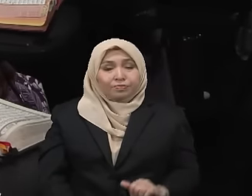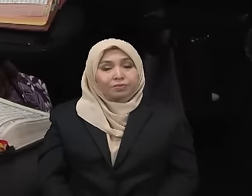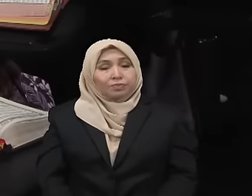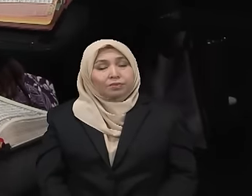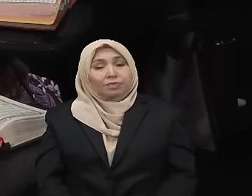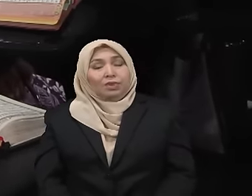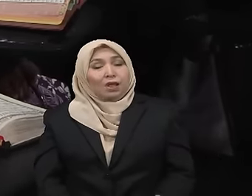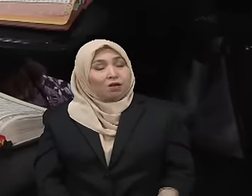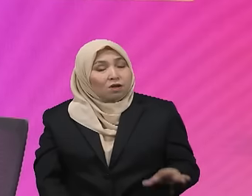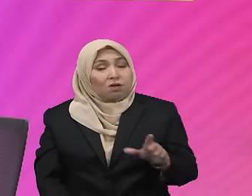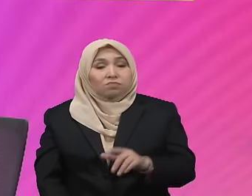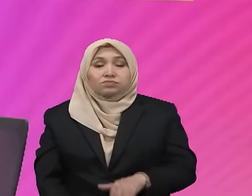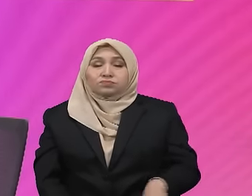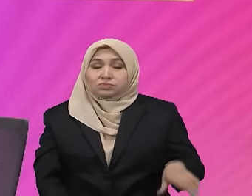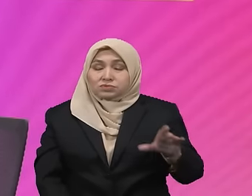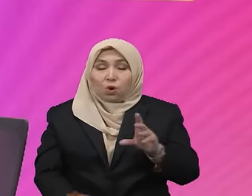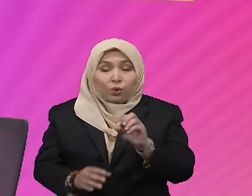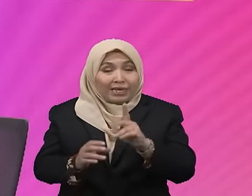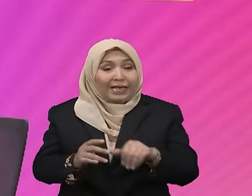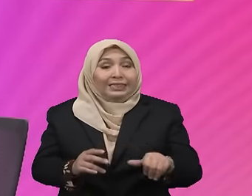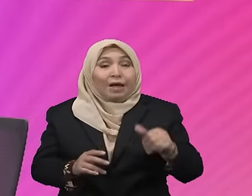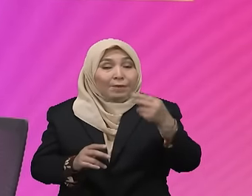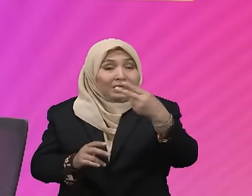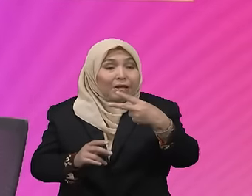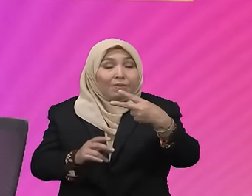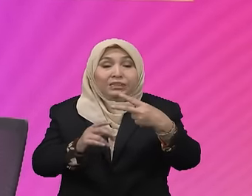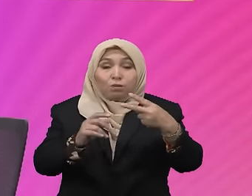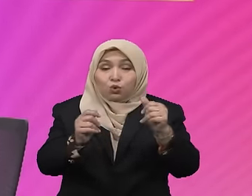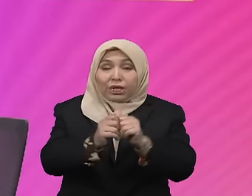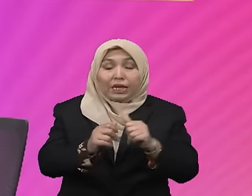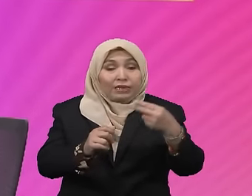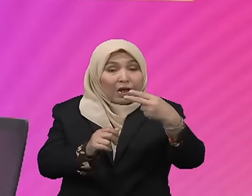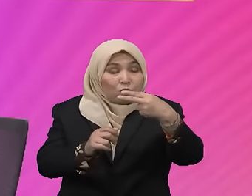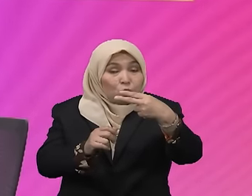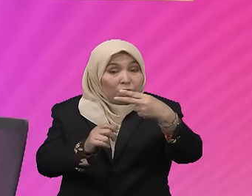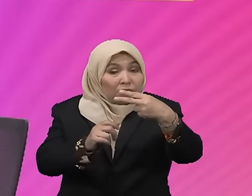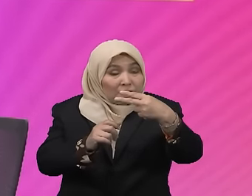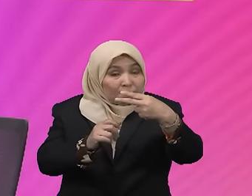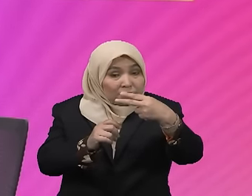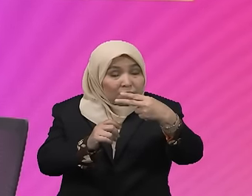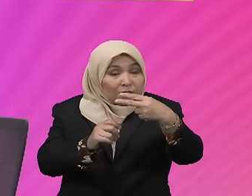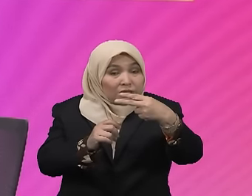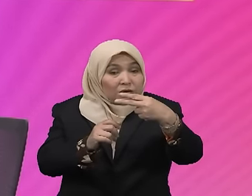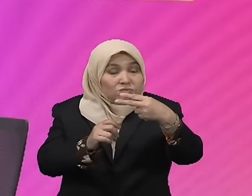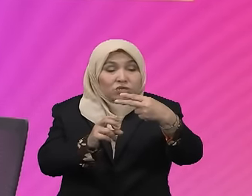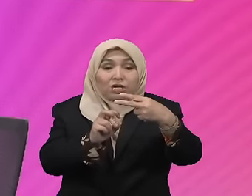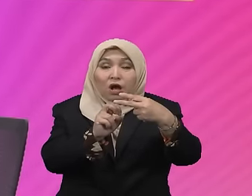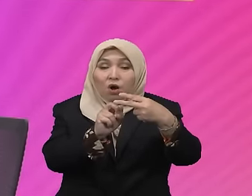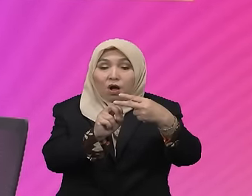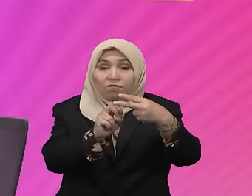Okey. Baik. غَنْ قَالَ tanwin bertemu dengan قَاف. Tanwin fathatain bagi dua atas jumpa dengan qaf,